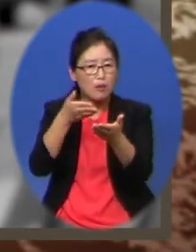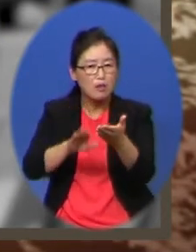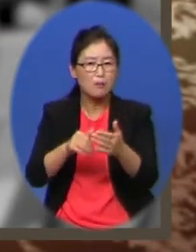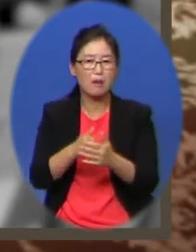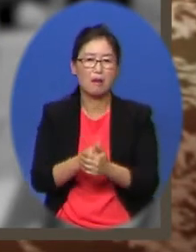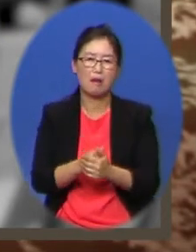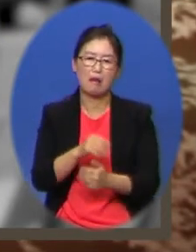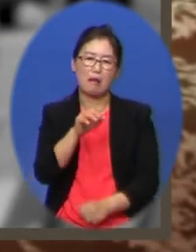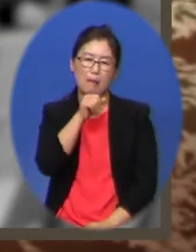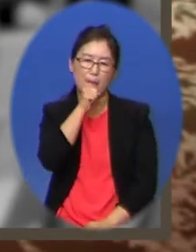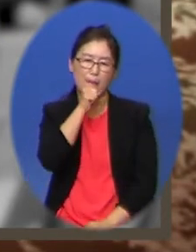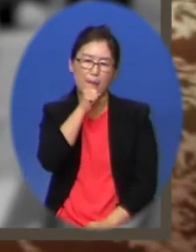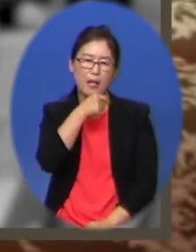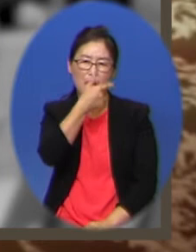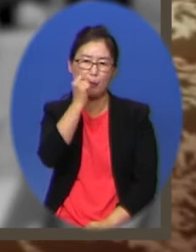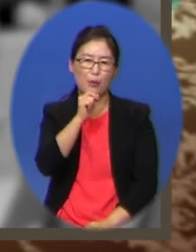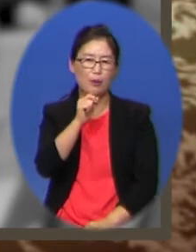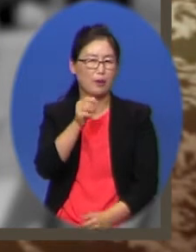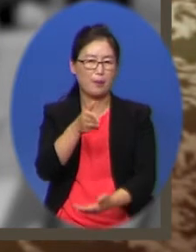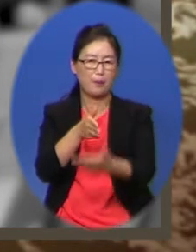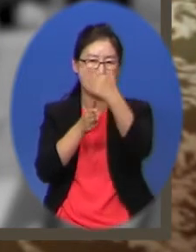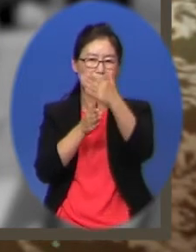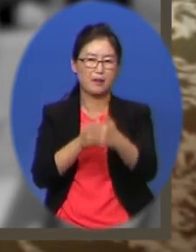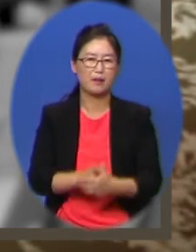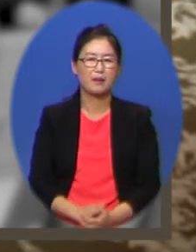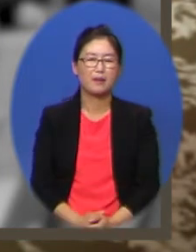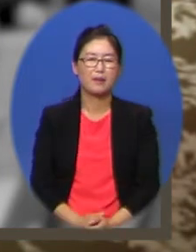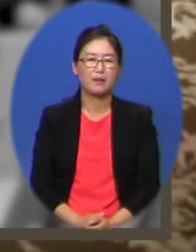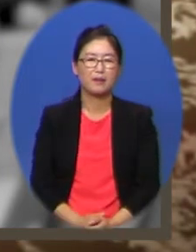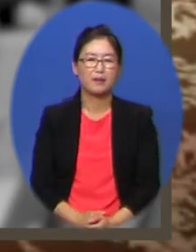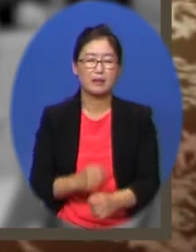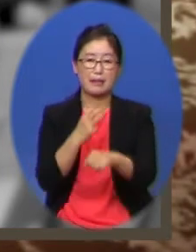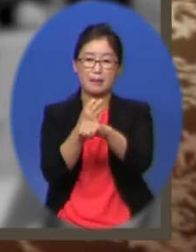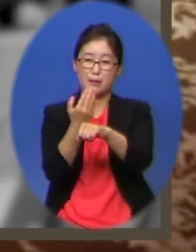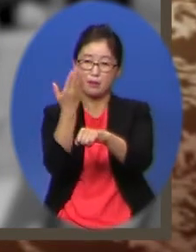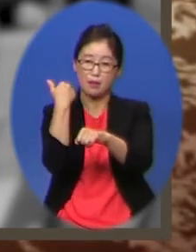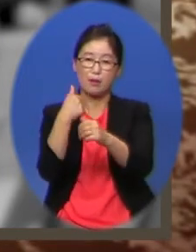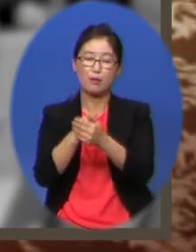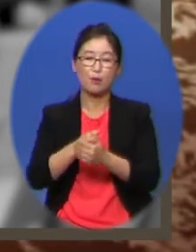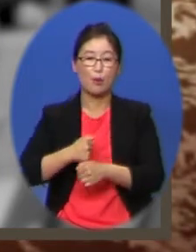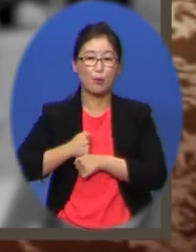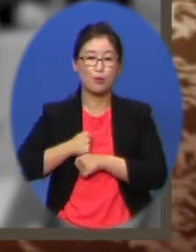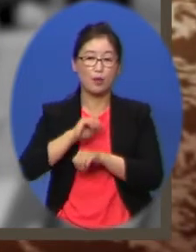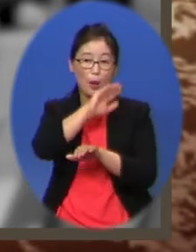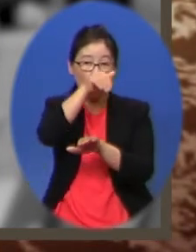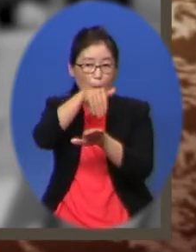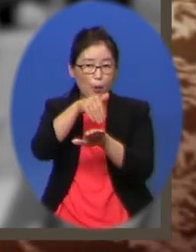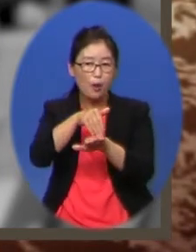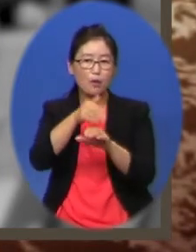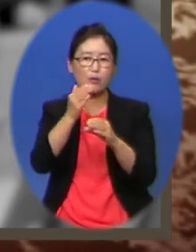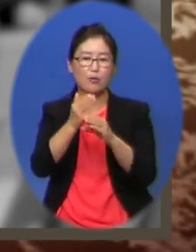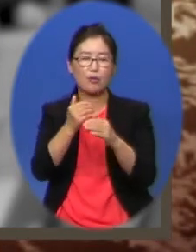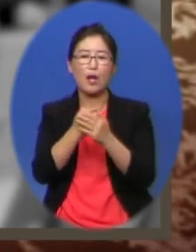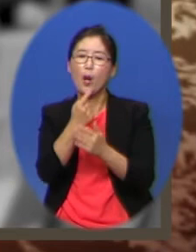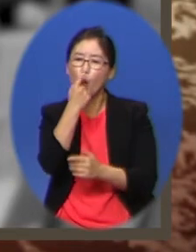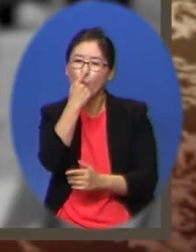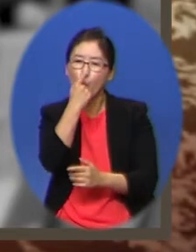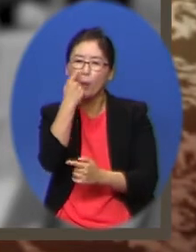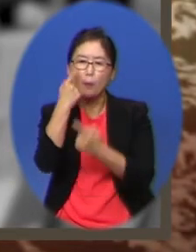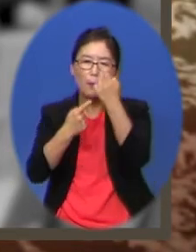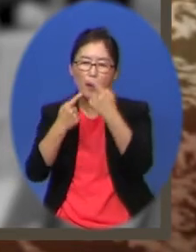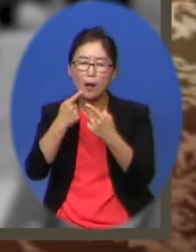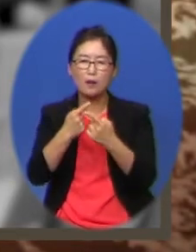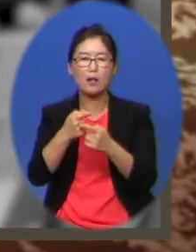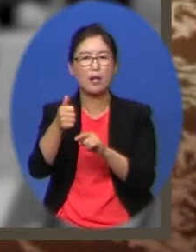미친다며 거절되자 소송을 냈다. 30년 전 군 훈련에서 코를 다친 허 씨. 그는